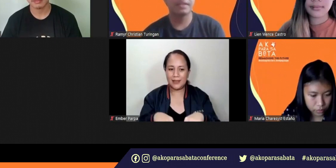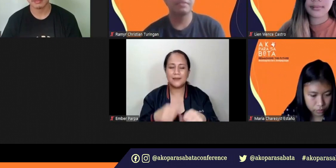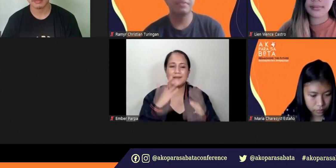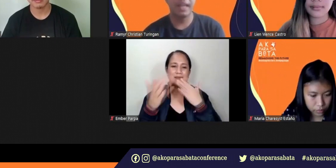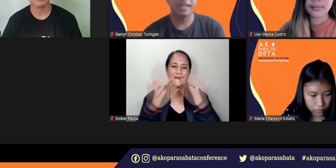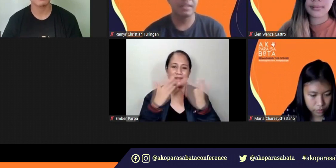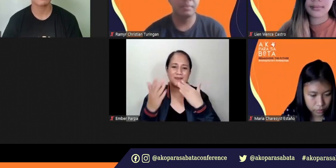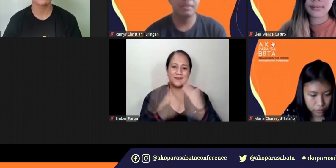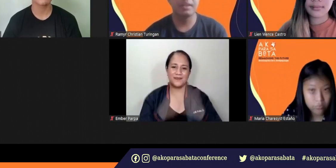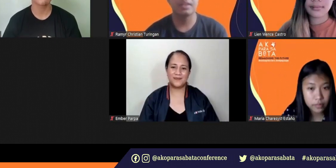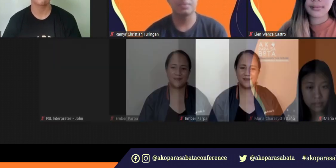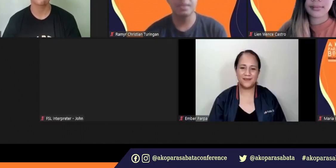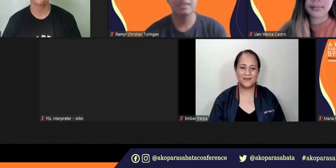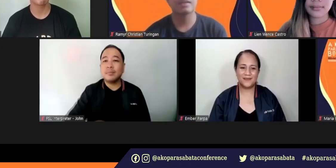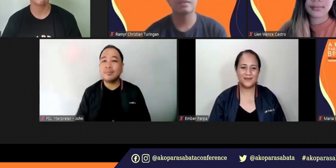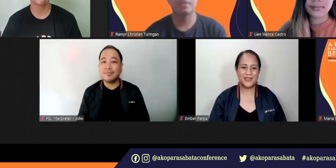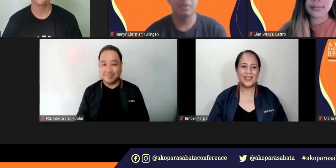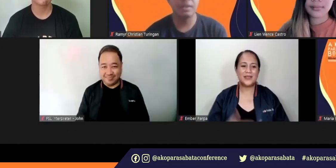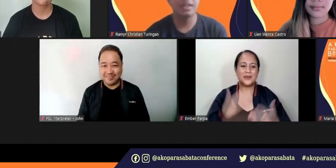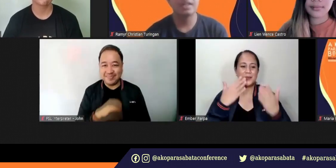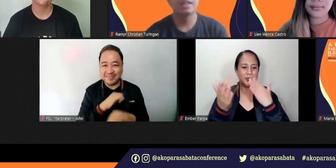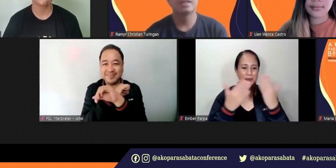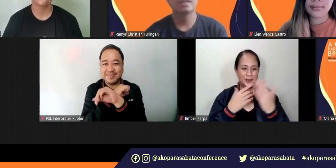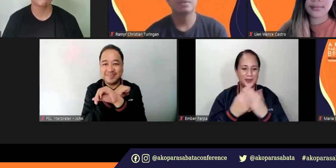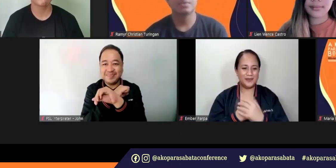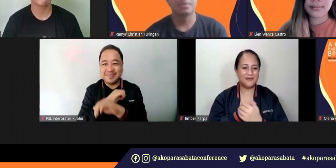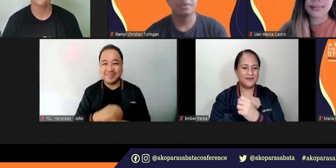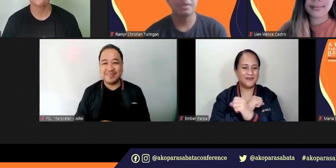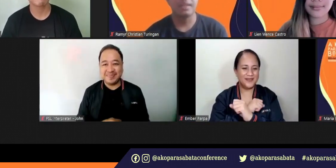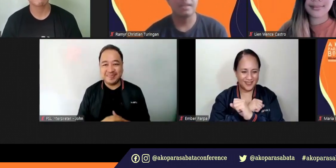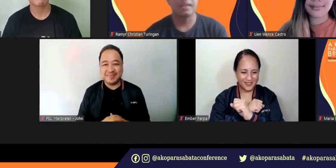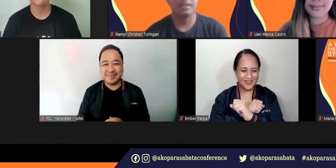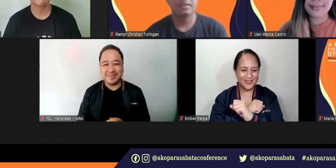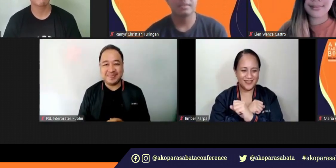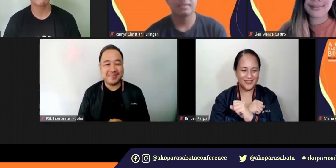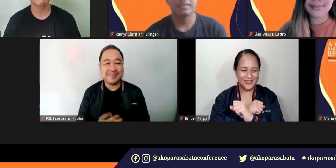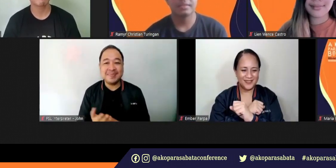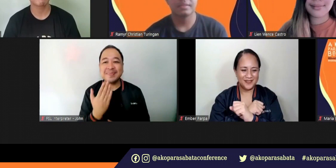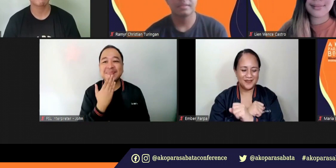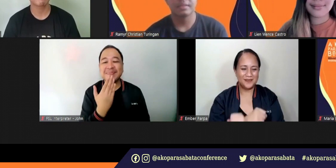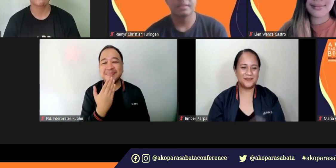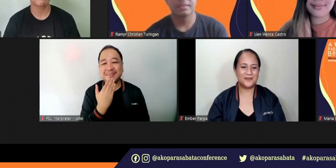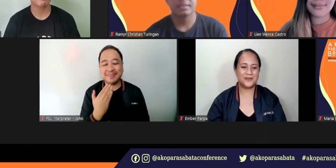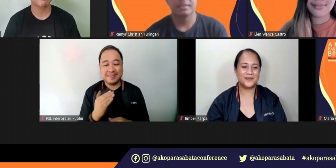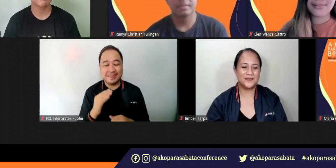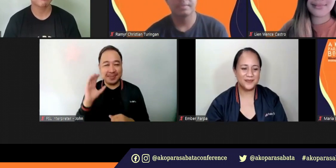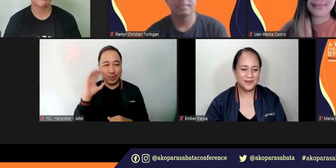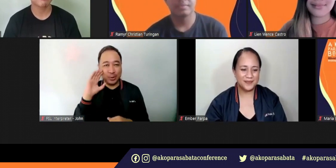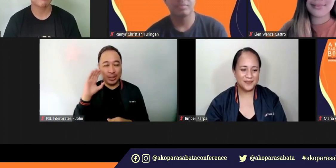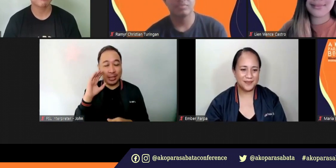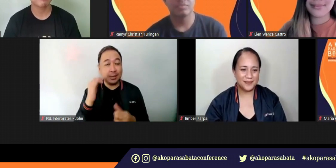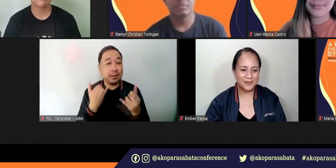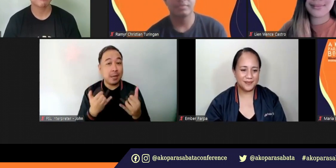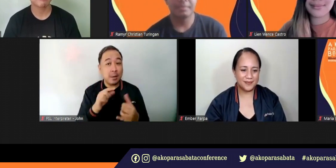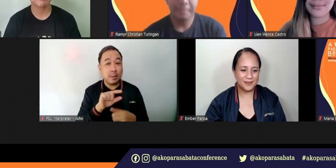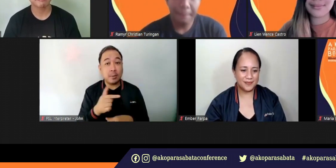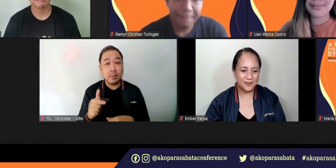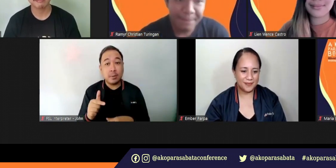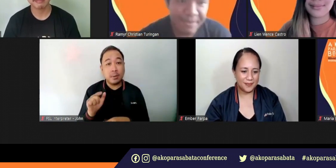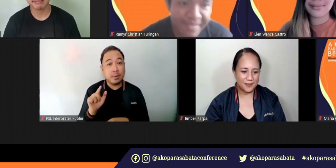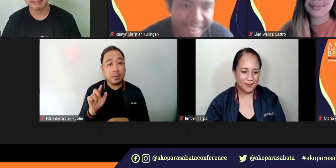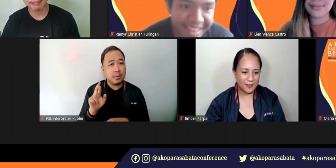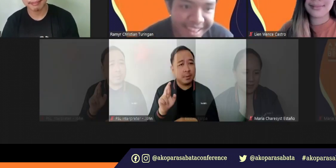salamat. Daghang salamat po, Christian. So thank you so much. Now, Ramir?